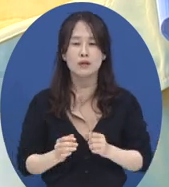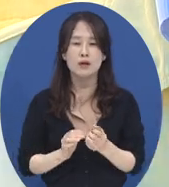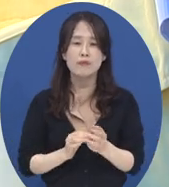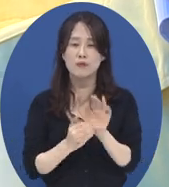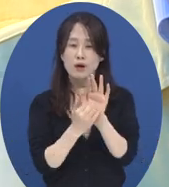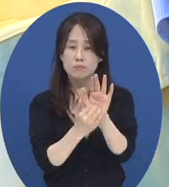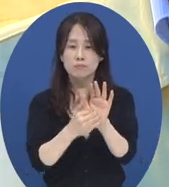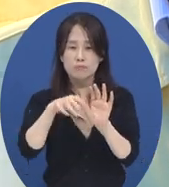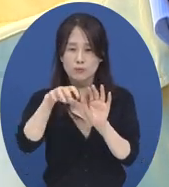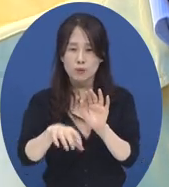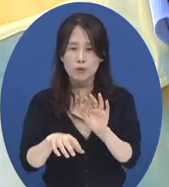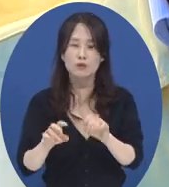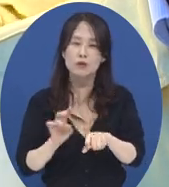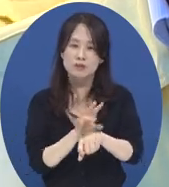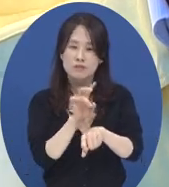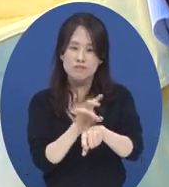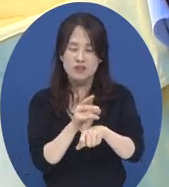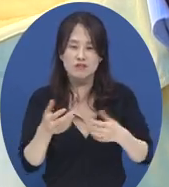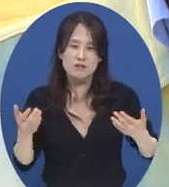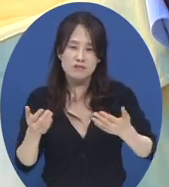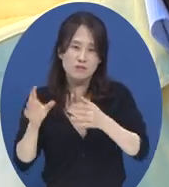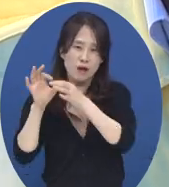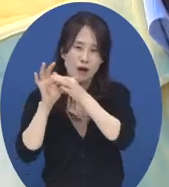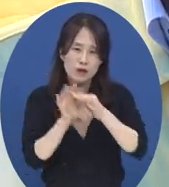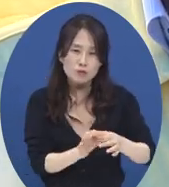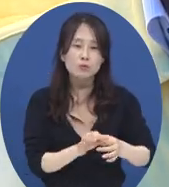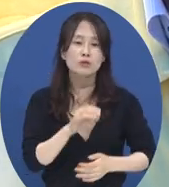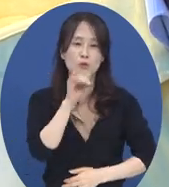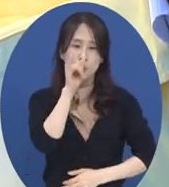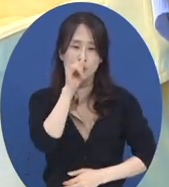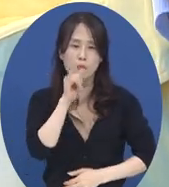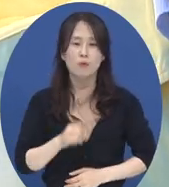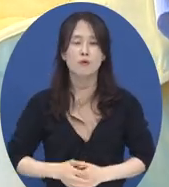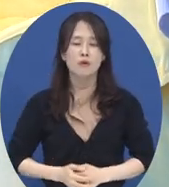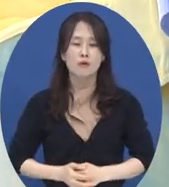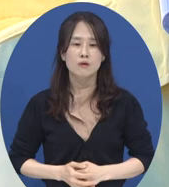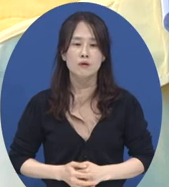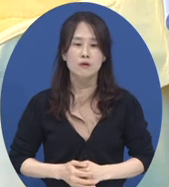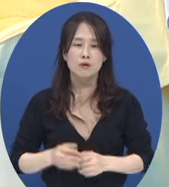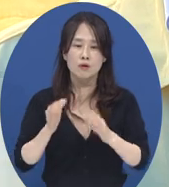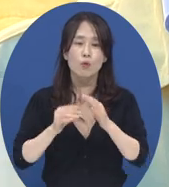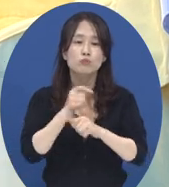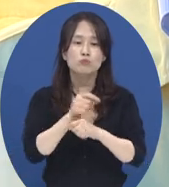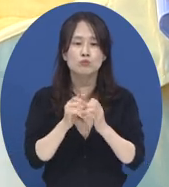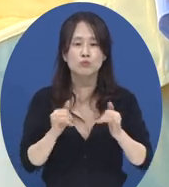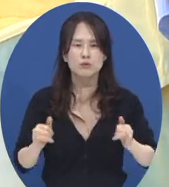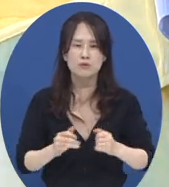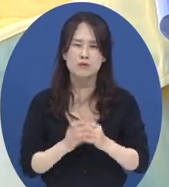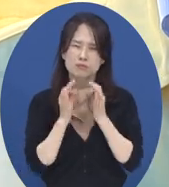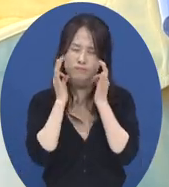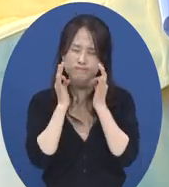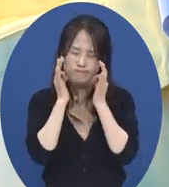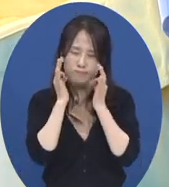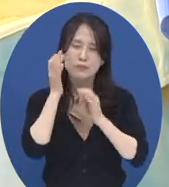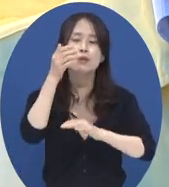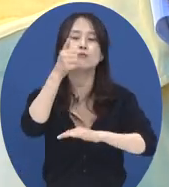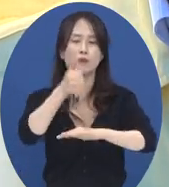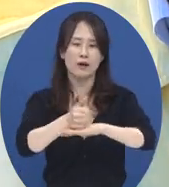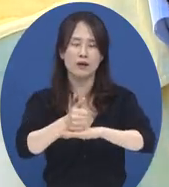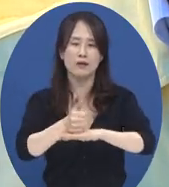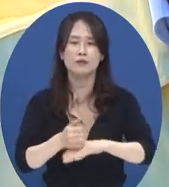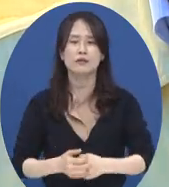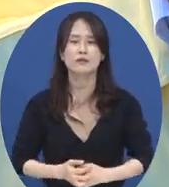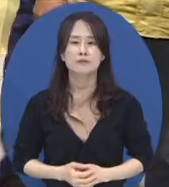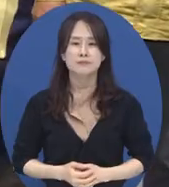정말로 오랜 기간 동안에 방역 초소에 24시간 근무를 한다든지 정말 공무원들이 거의 초인적 노력을 한